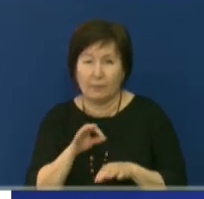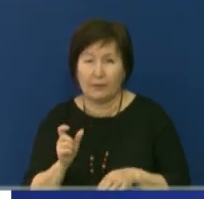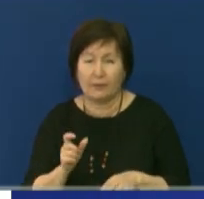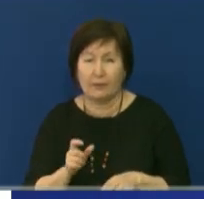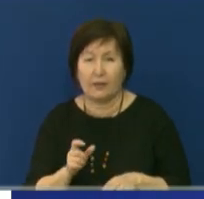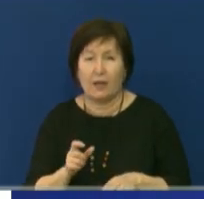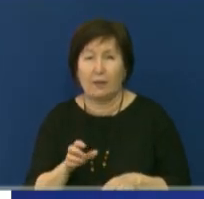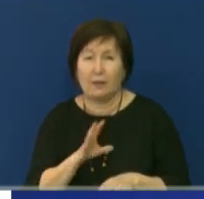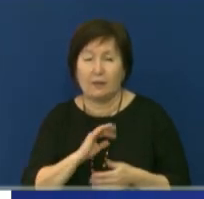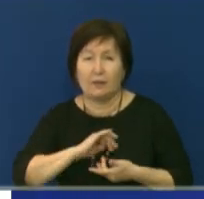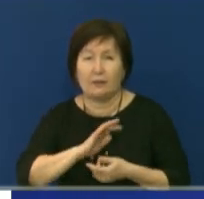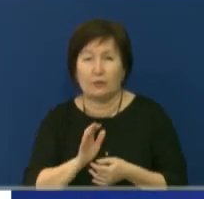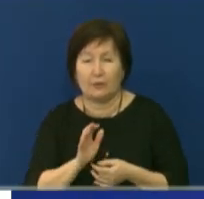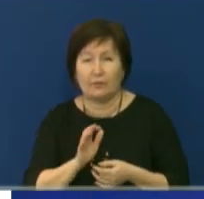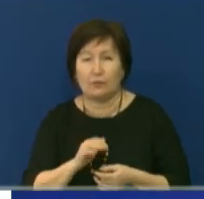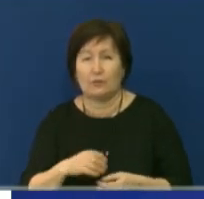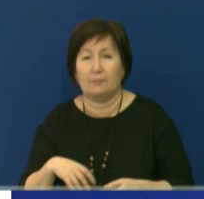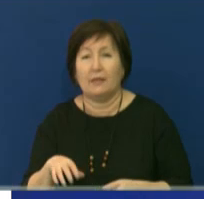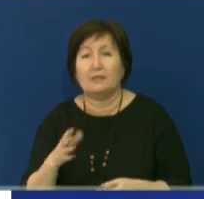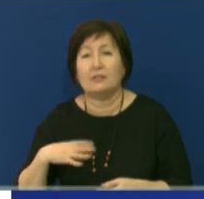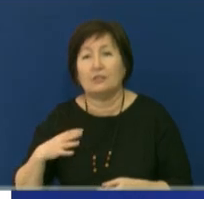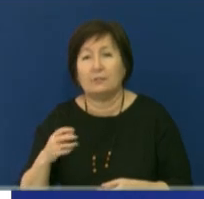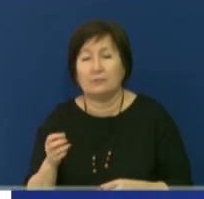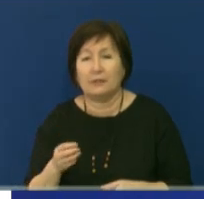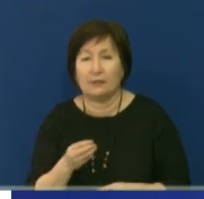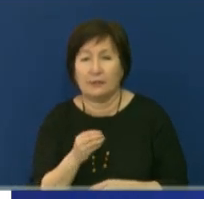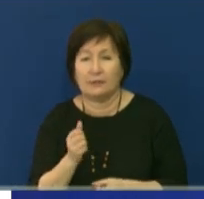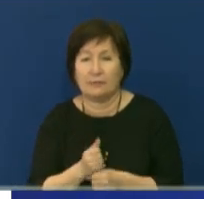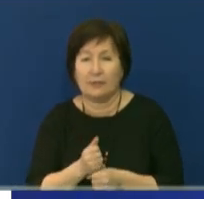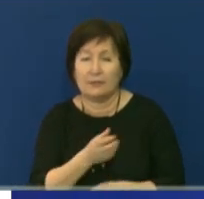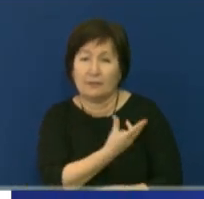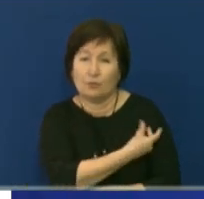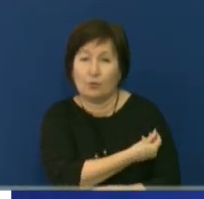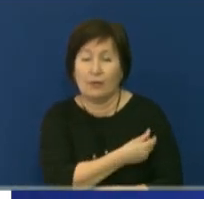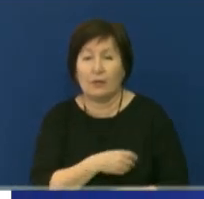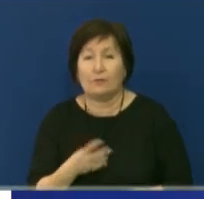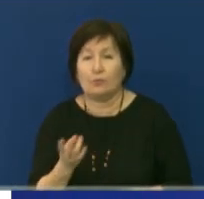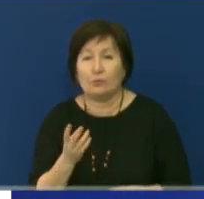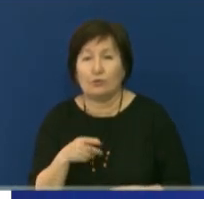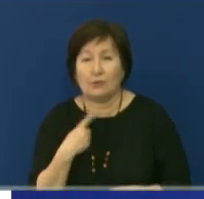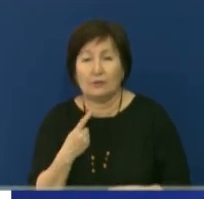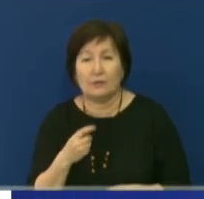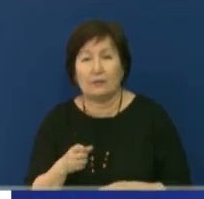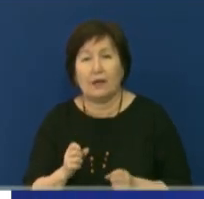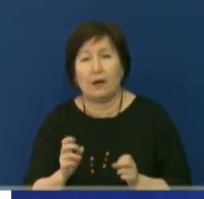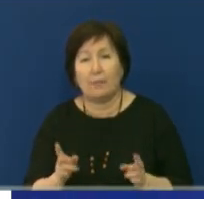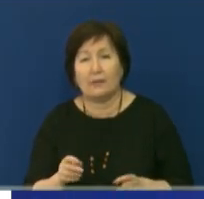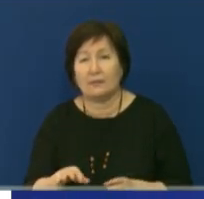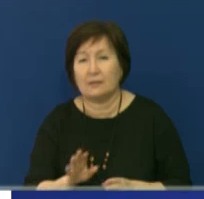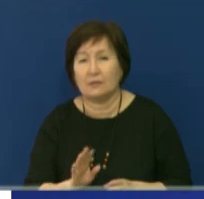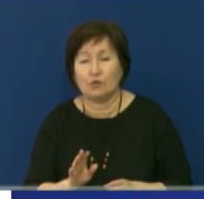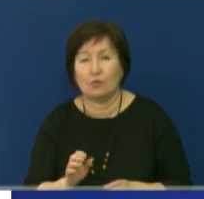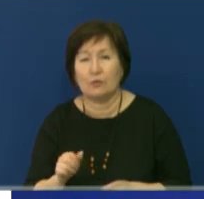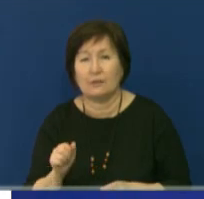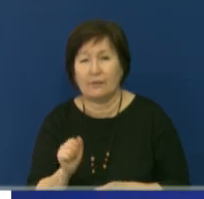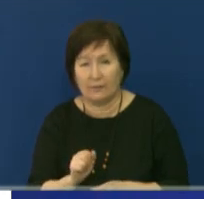сәтте мутация ядроның өзінде ғана пайда болады. Ол қорғалмаған деуге болады. Яғни бұл мүлдем қауіпсіз болып есептелмейді. Әлі де